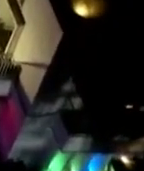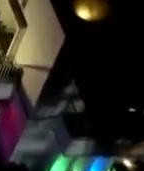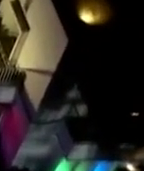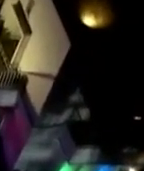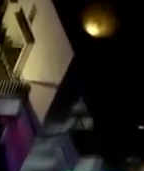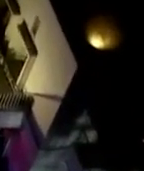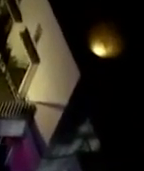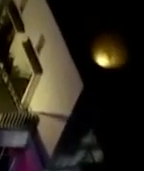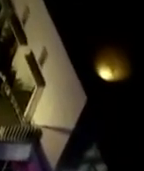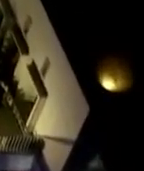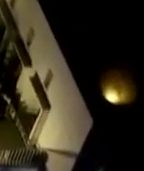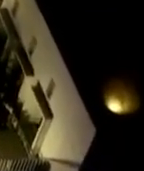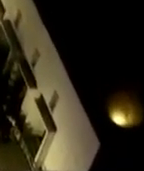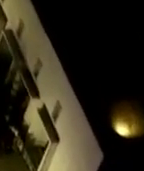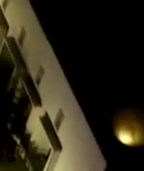Martin.